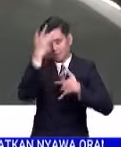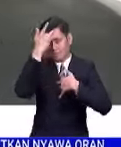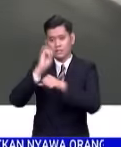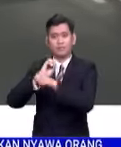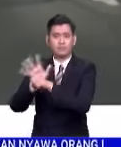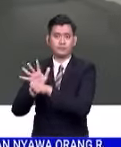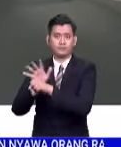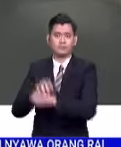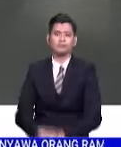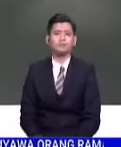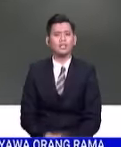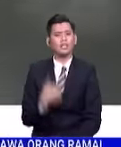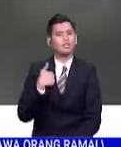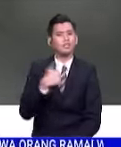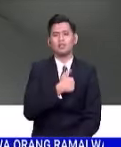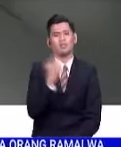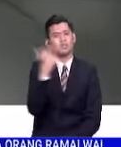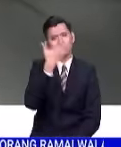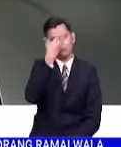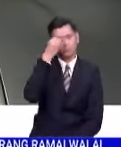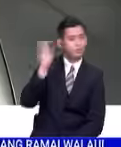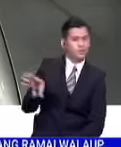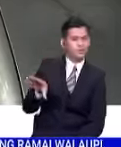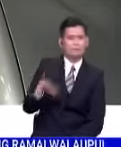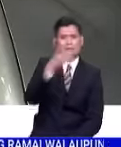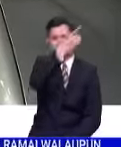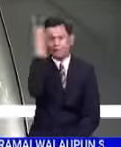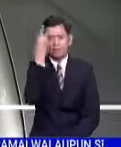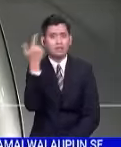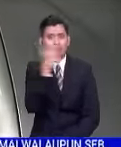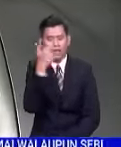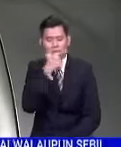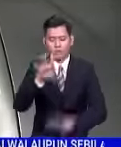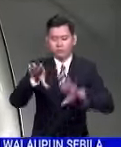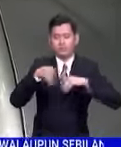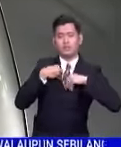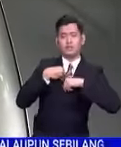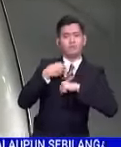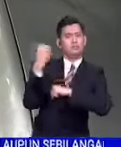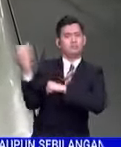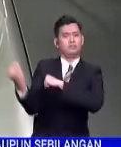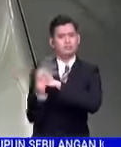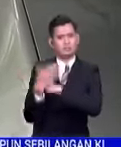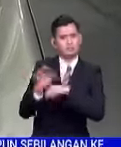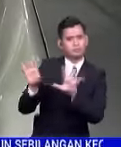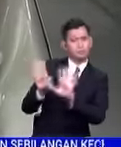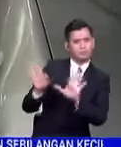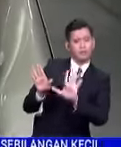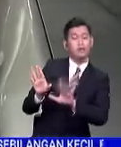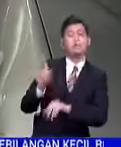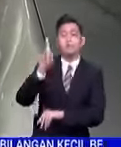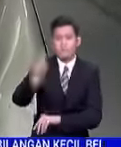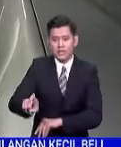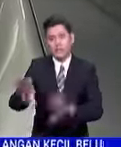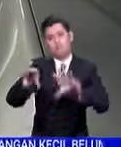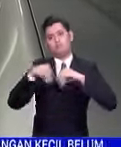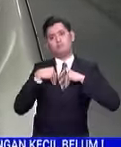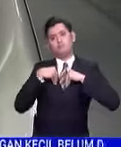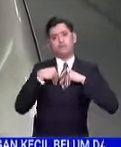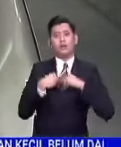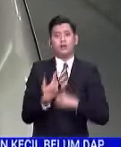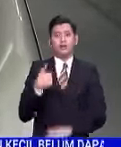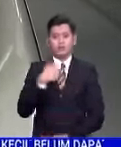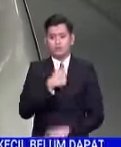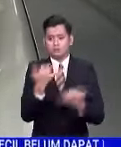yang bertelinga tempayan, degil tidak mahu mendengar nasihat. Tidak cukupkah angka kes COVID yang mencanak naik setiap